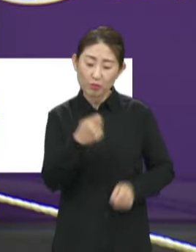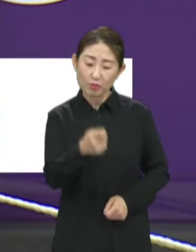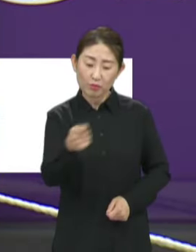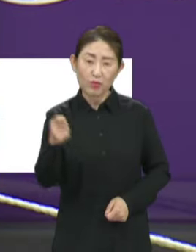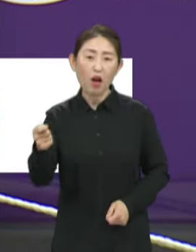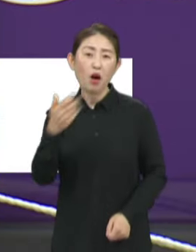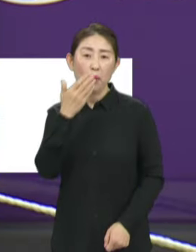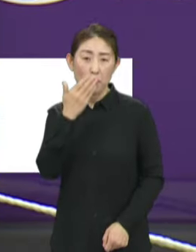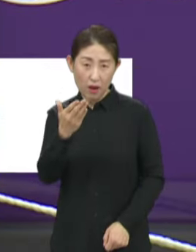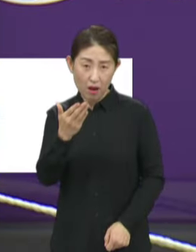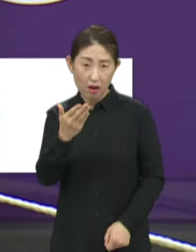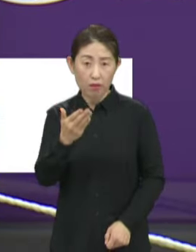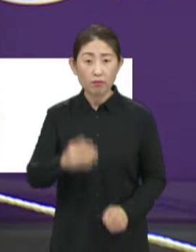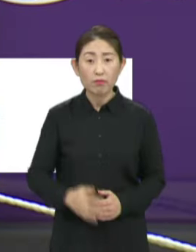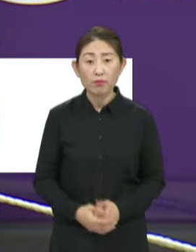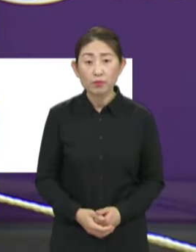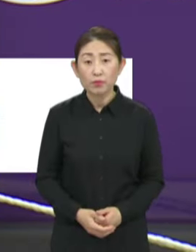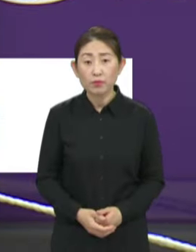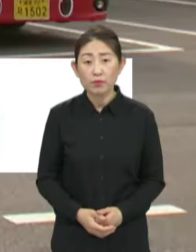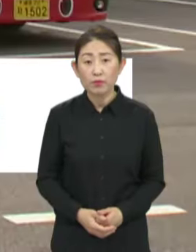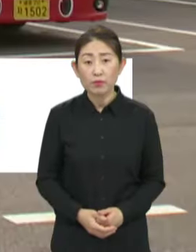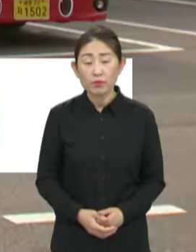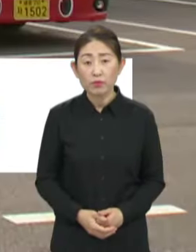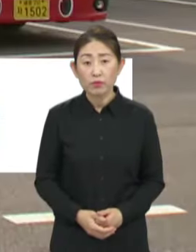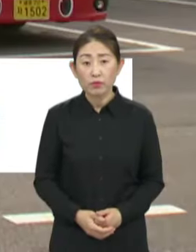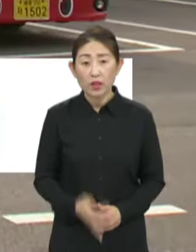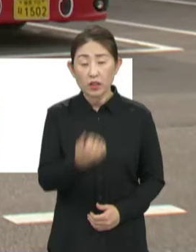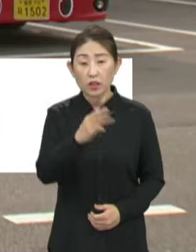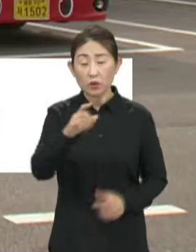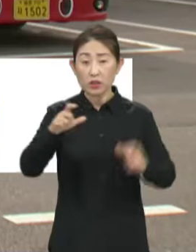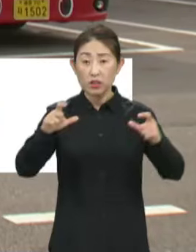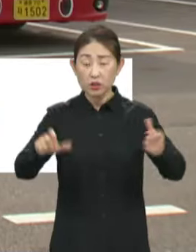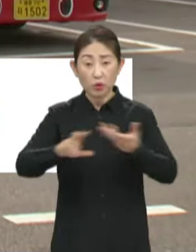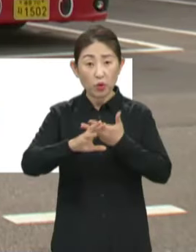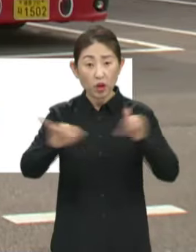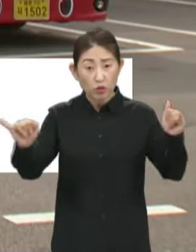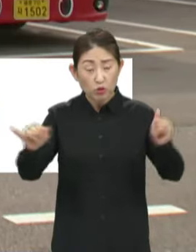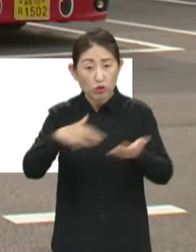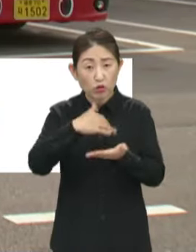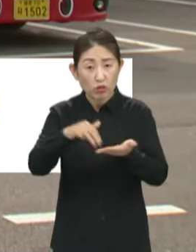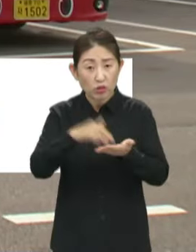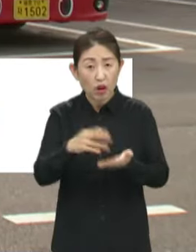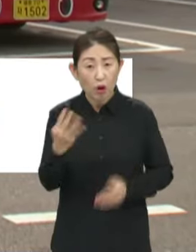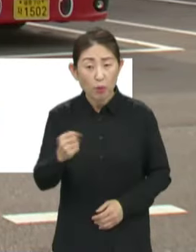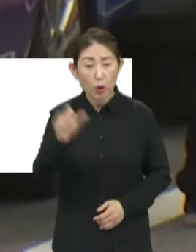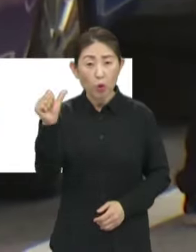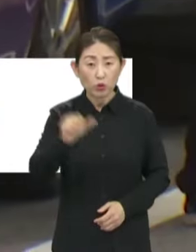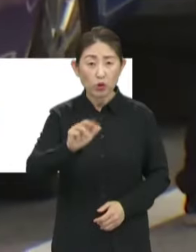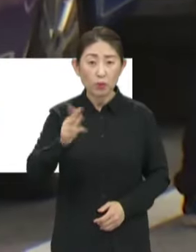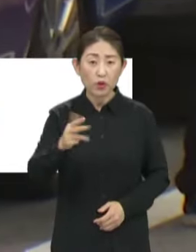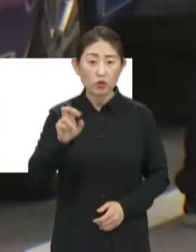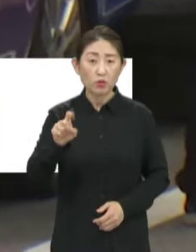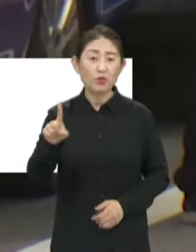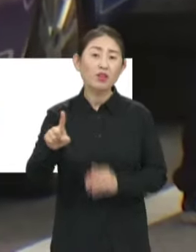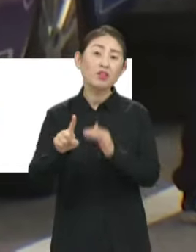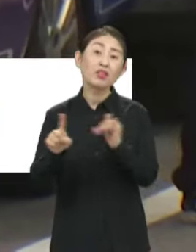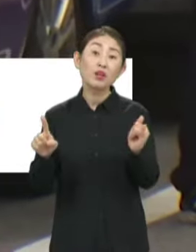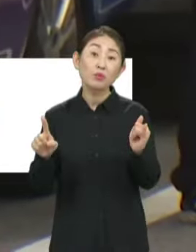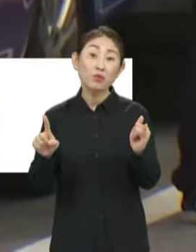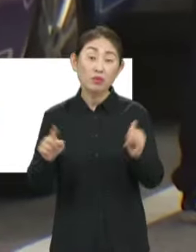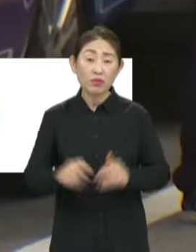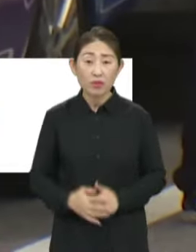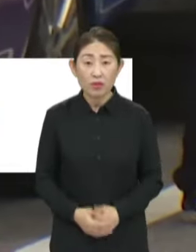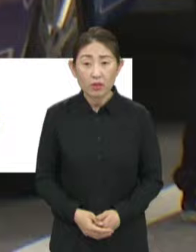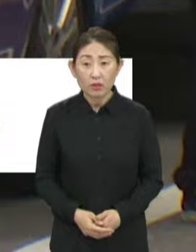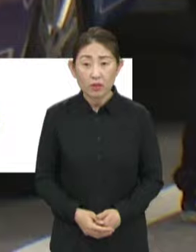있는 이응패스 사용이 가능해질 전망입니다. 세종시는 관내 거주하는 5,821명의 외국인을